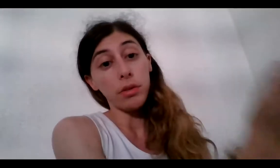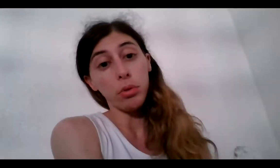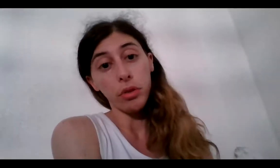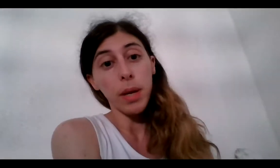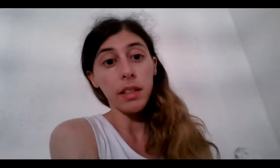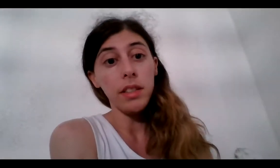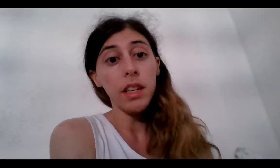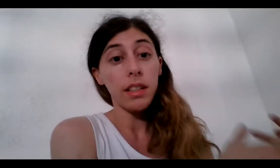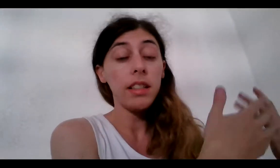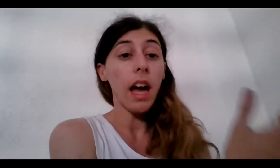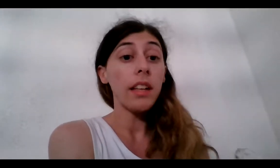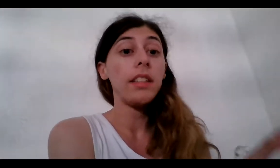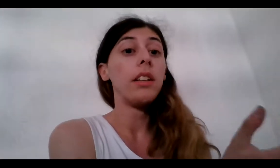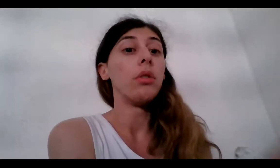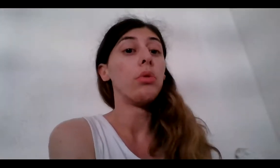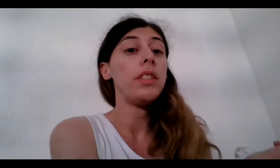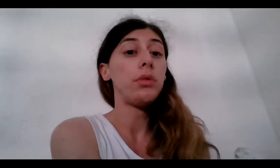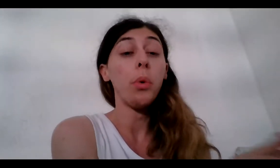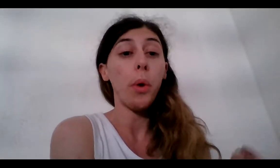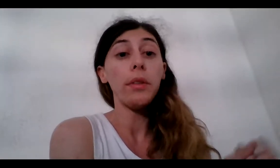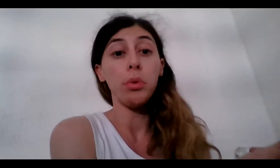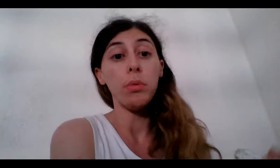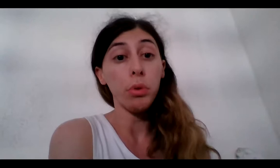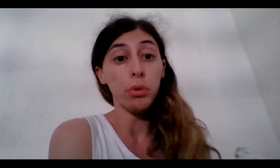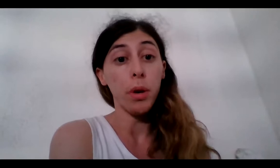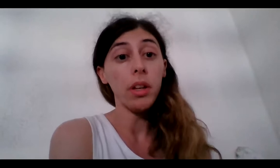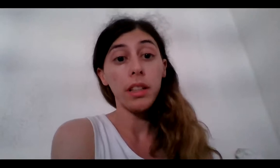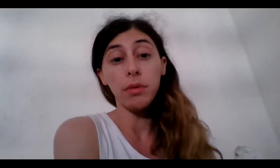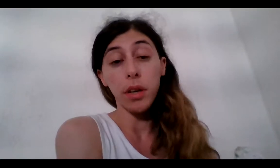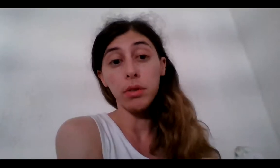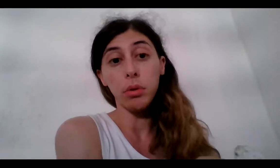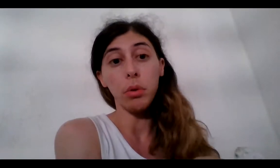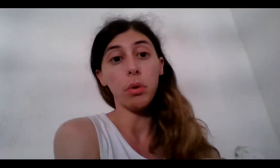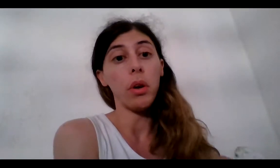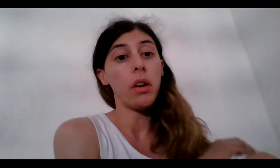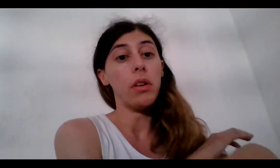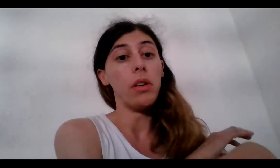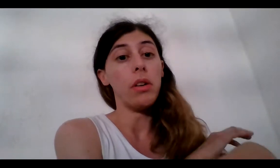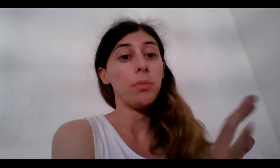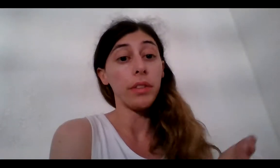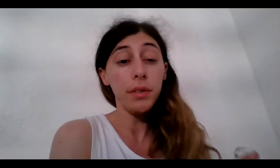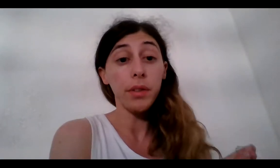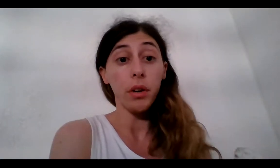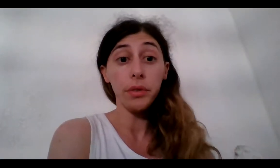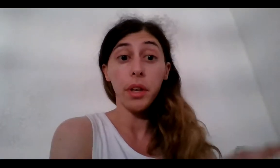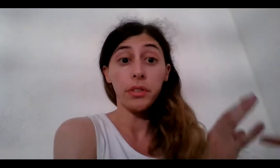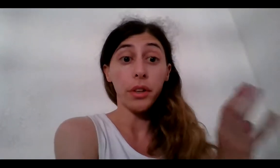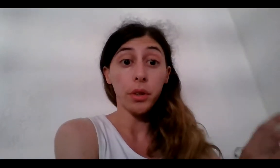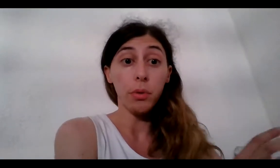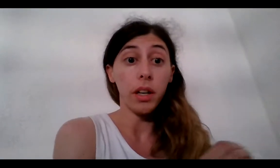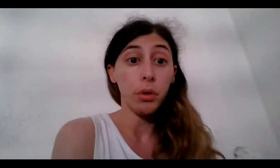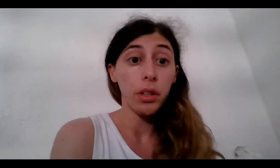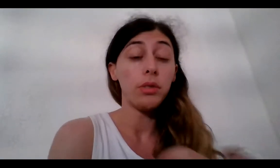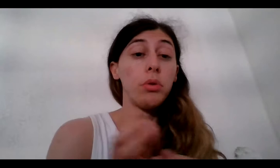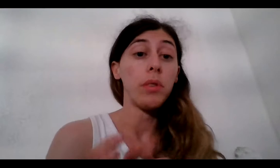de l'assurance maladie, qui a des conditions de remboursement qui vont être largement différentes d'un